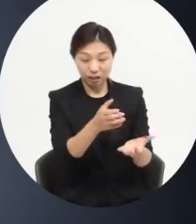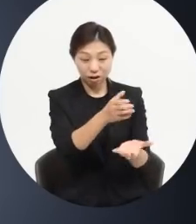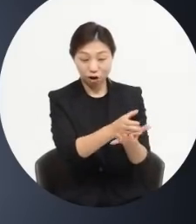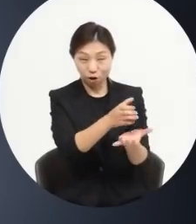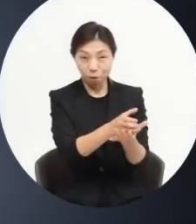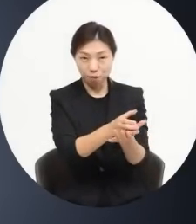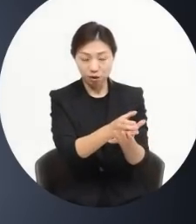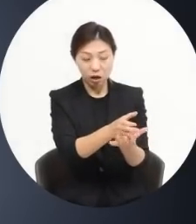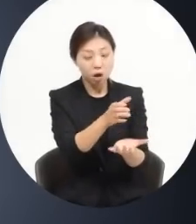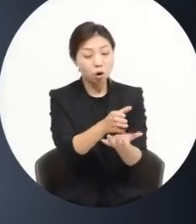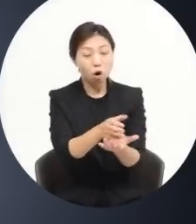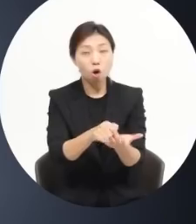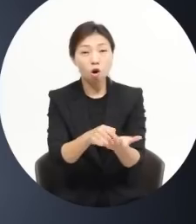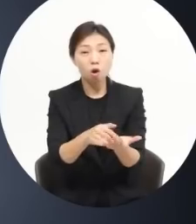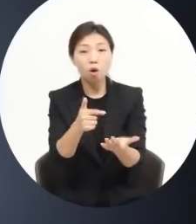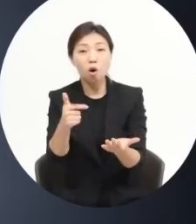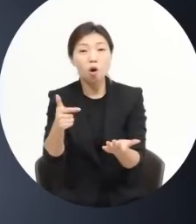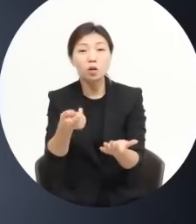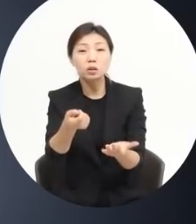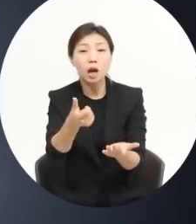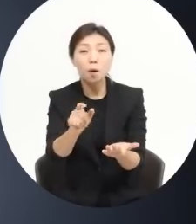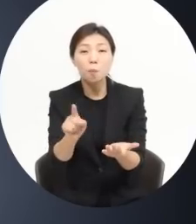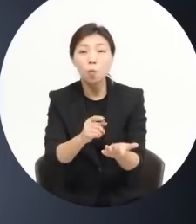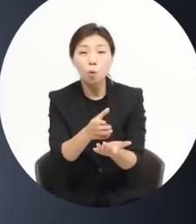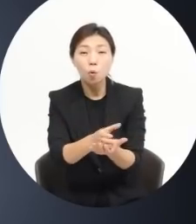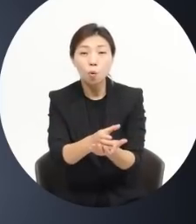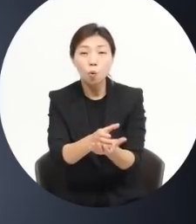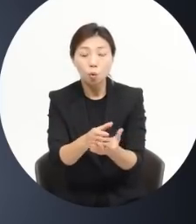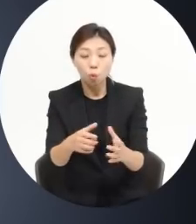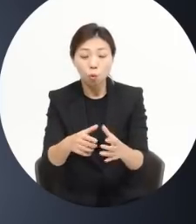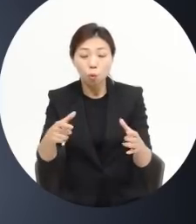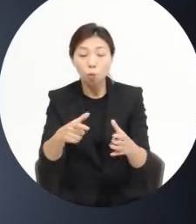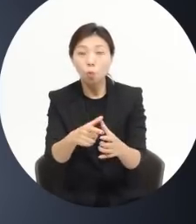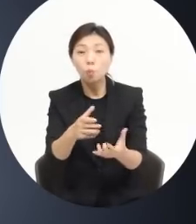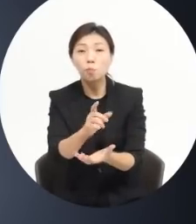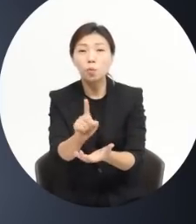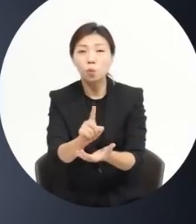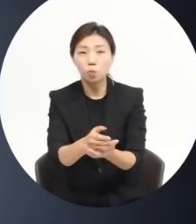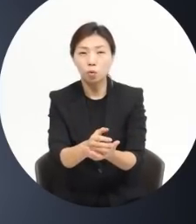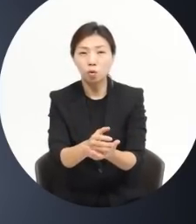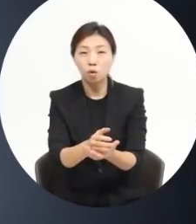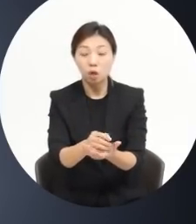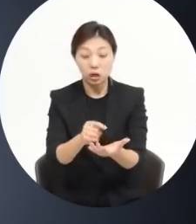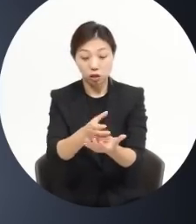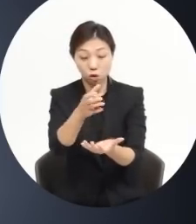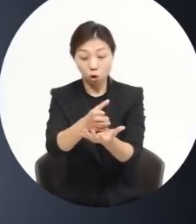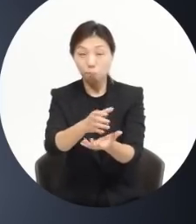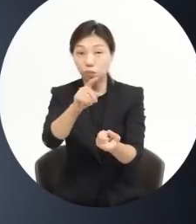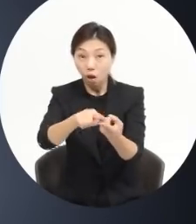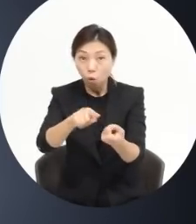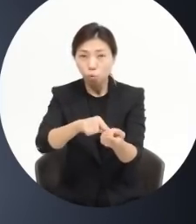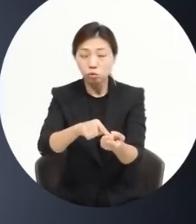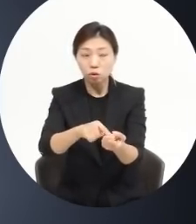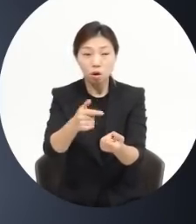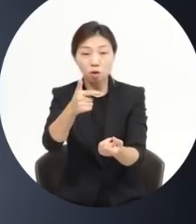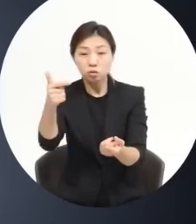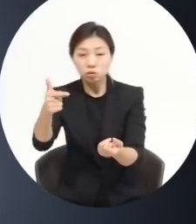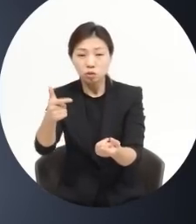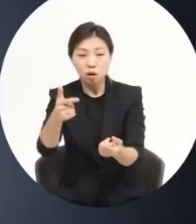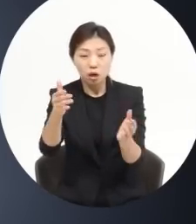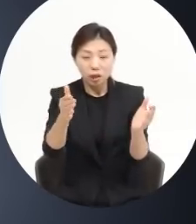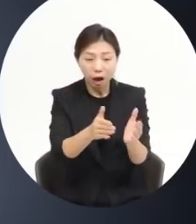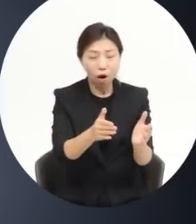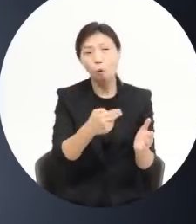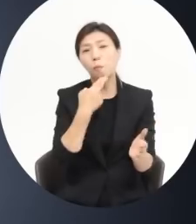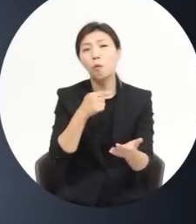작았냐 이렇게 물었을 때이컵 자체로는 크다고 할 수도 없고 작다고 할 수도 없는데 여기 단지하고